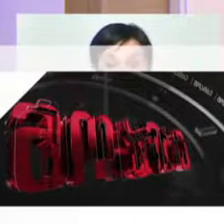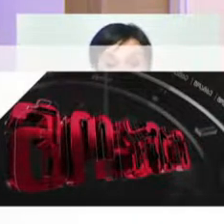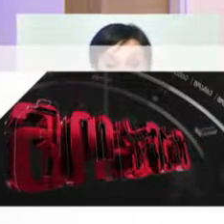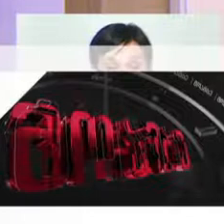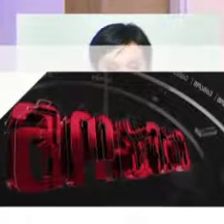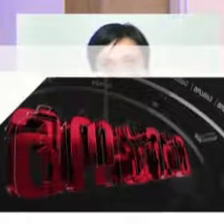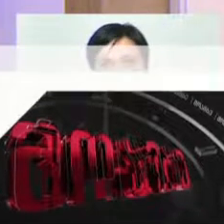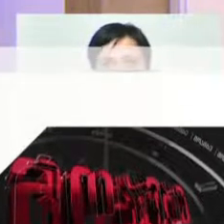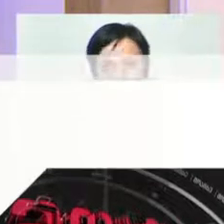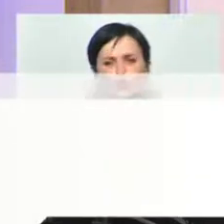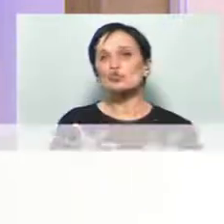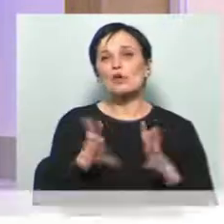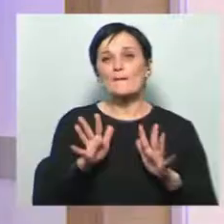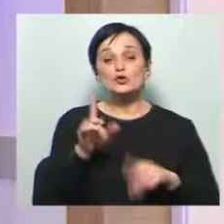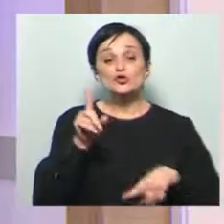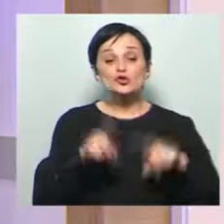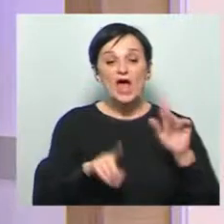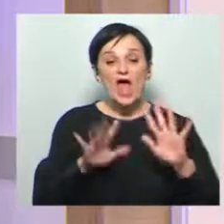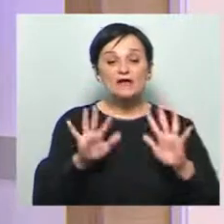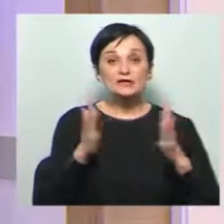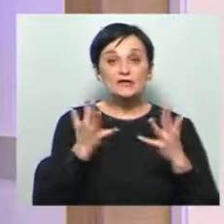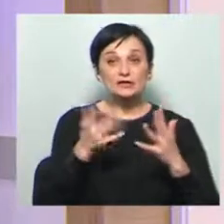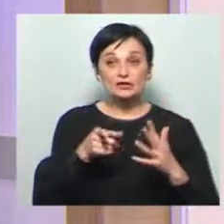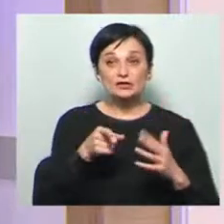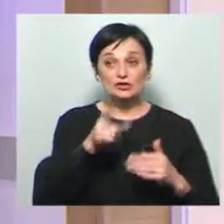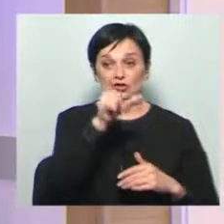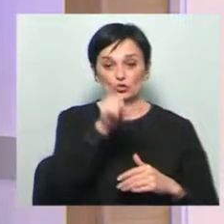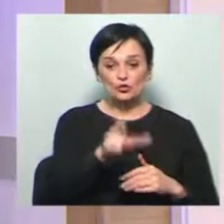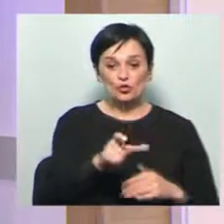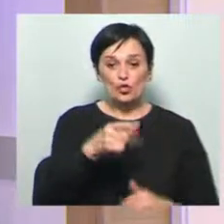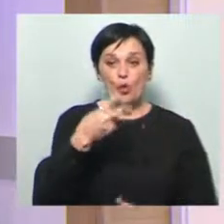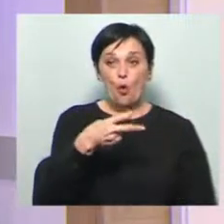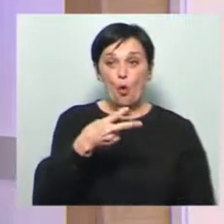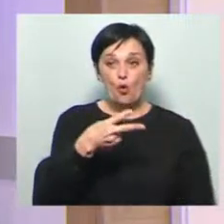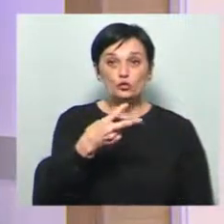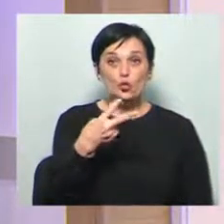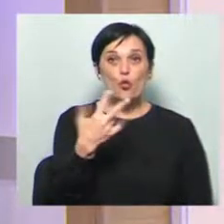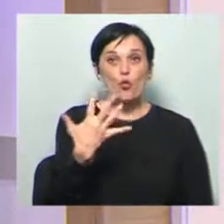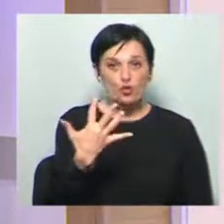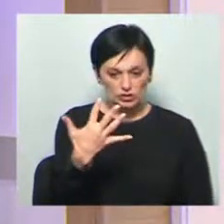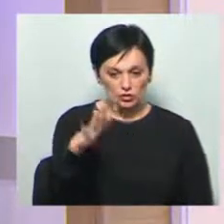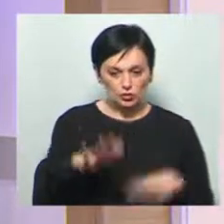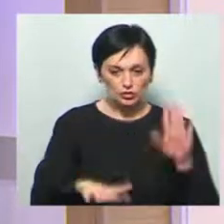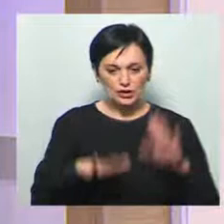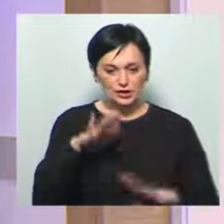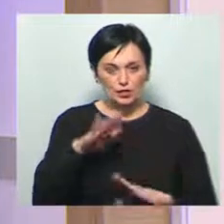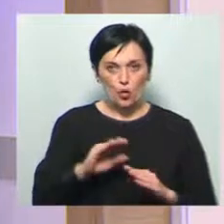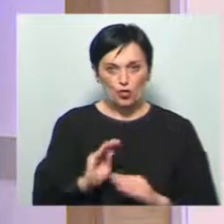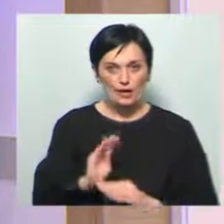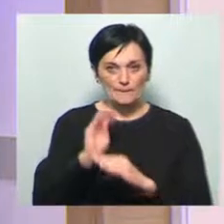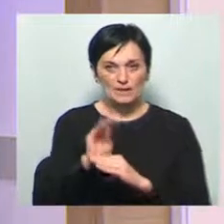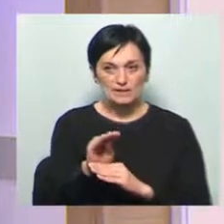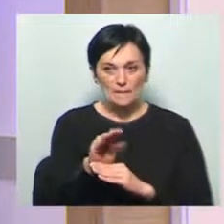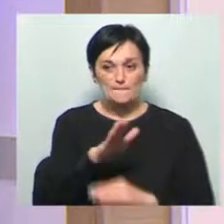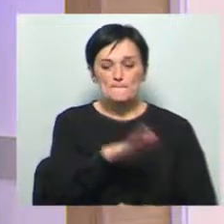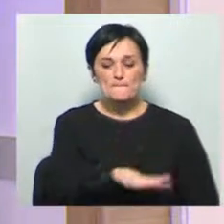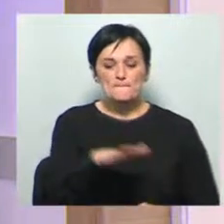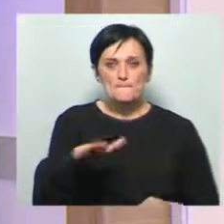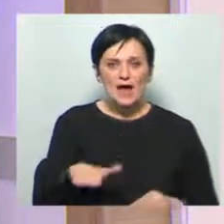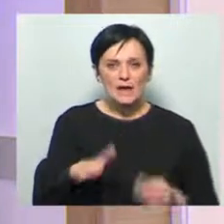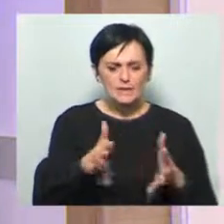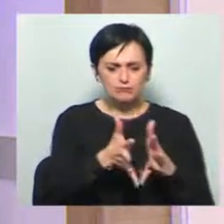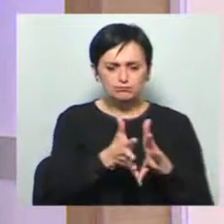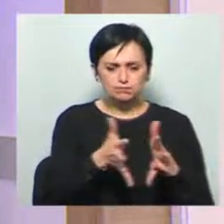ბევრად მეტი და ზოგიერთ შემთხვევაში კითხვის ავტორები არიან 20-25 კილოგრამი ნამატი. ფეხების